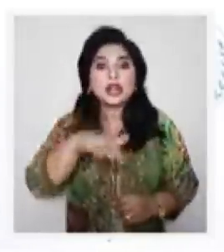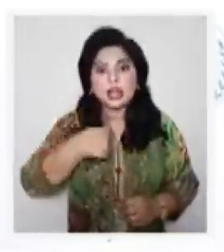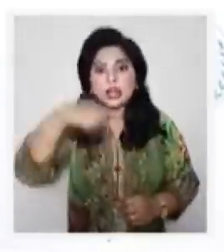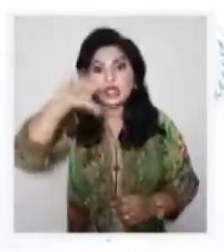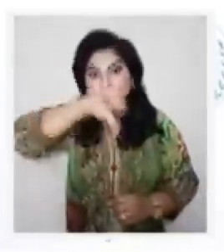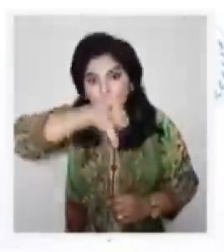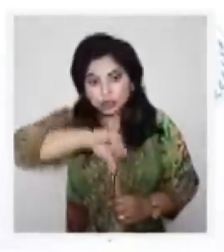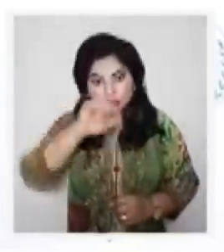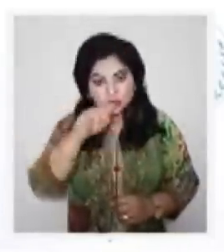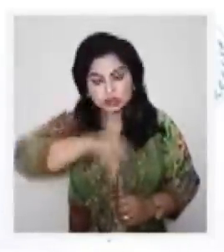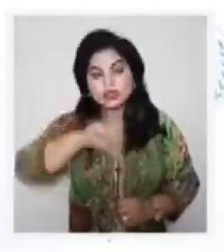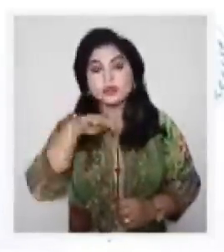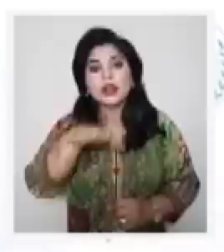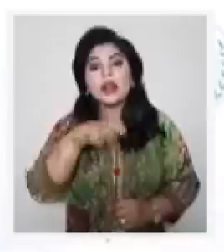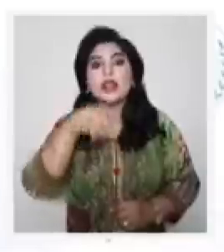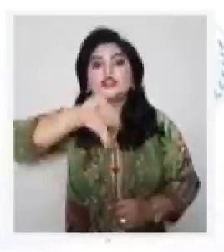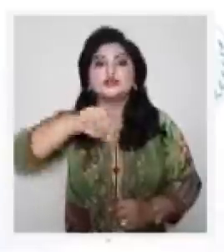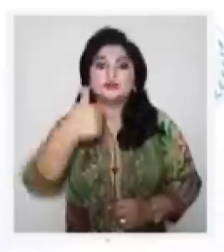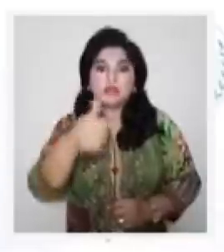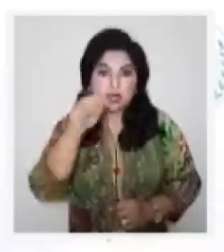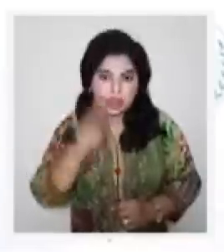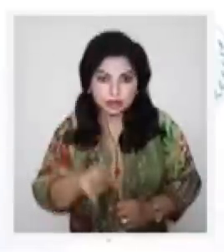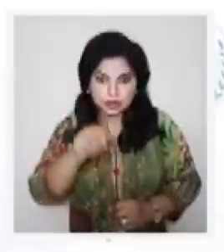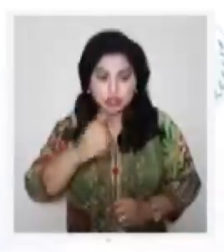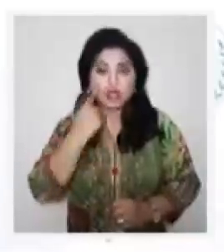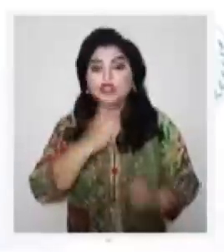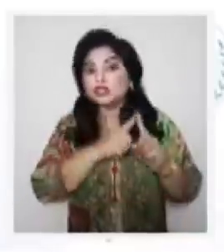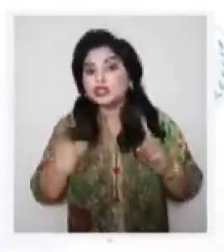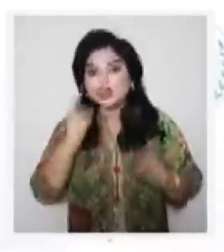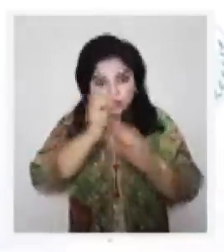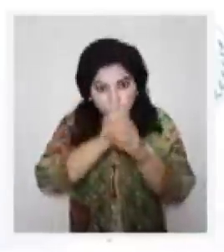18,498টি এবং এ পর্যন্ত নমুনা পরীক্ষা হয়েছে